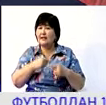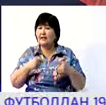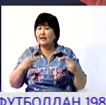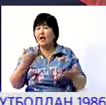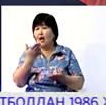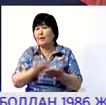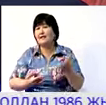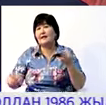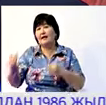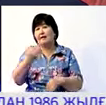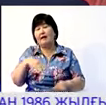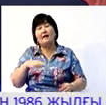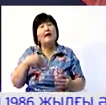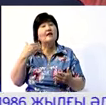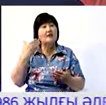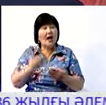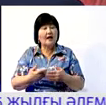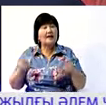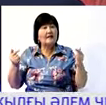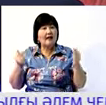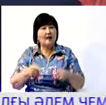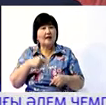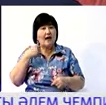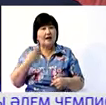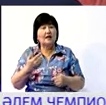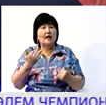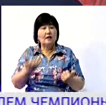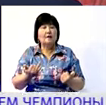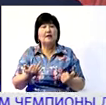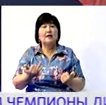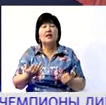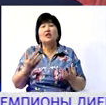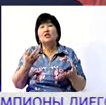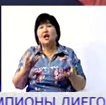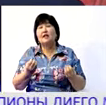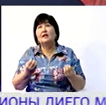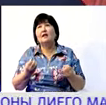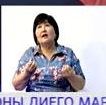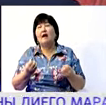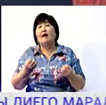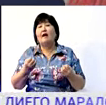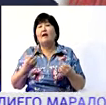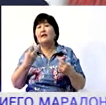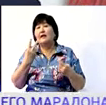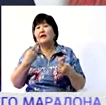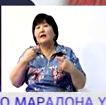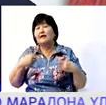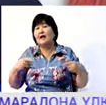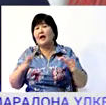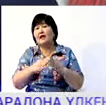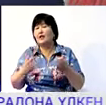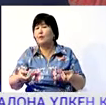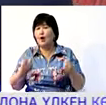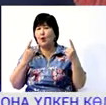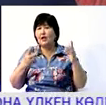мәселелер талданады. Яғни нақтырақ айтсақ, Әл-Уафи және Әл-Кафи атты екі кітабы бар.